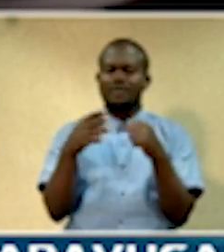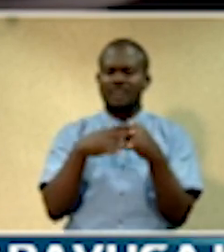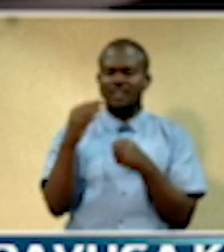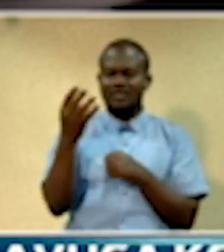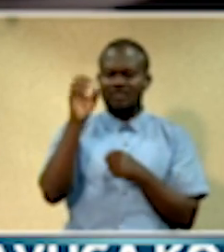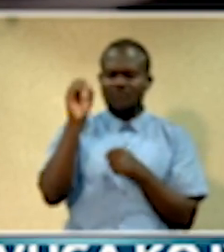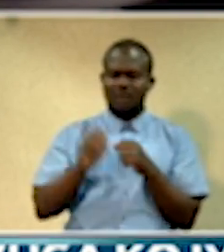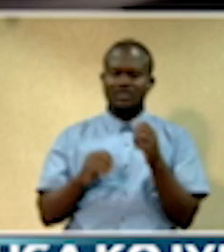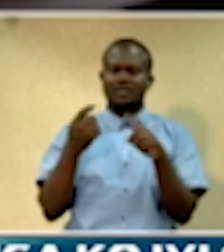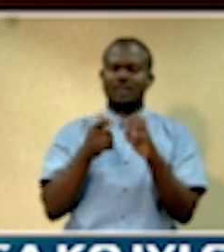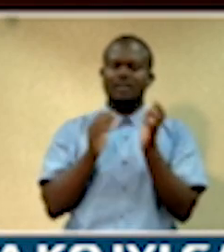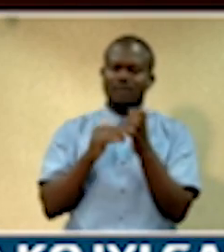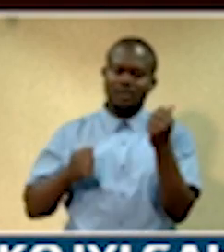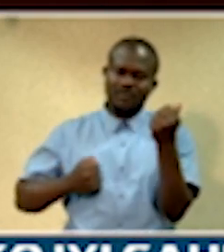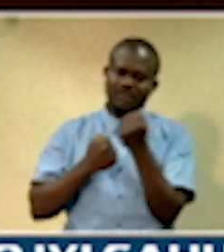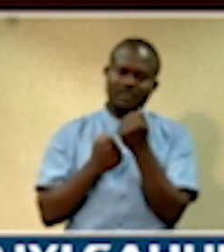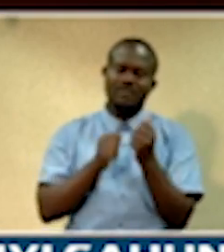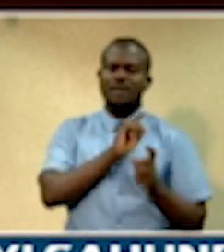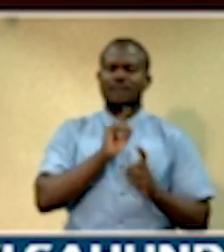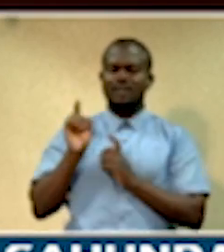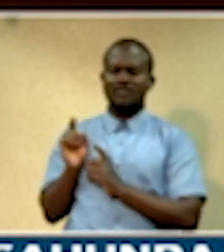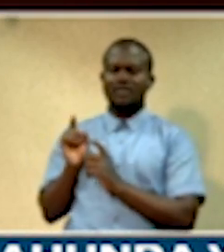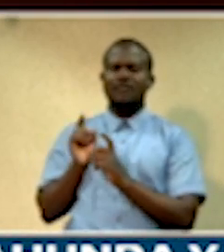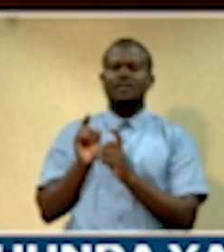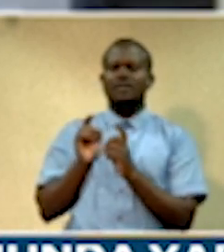94% ndetse ukunganira abasirikari